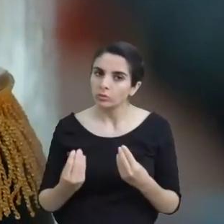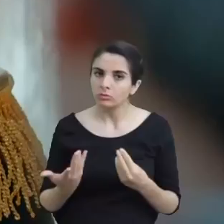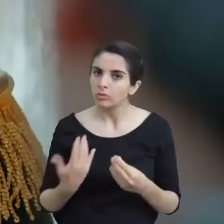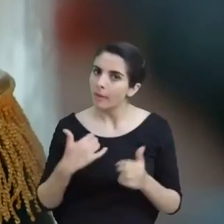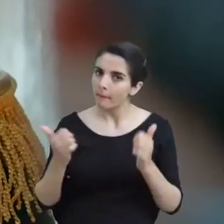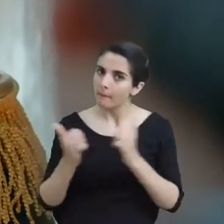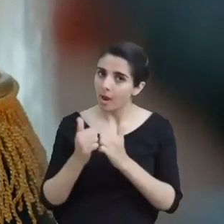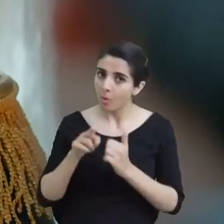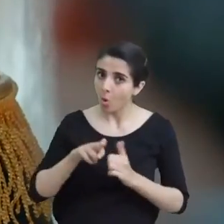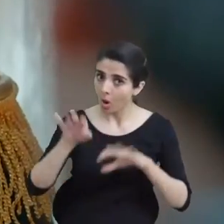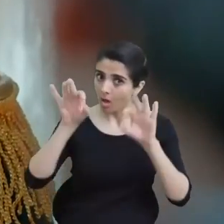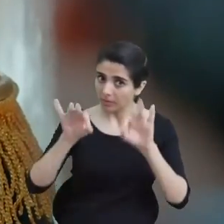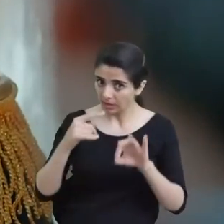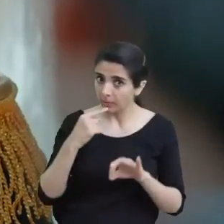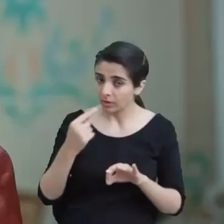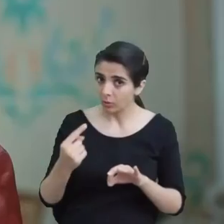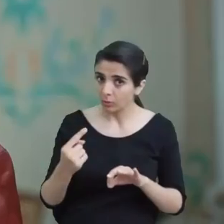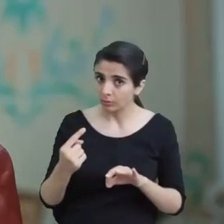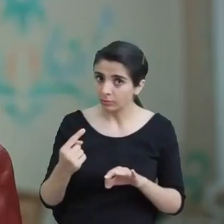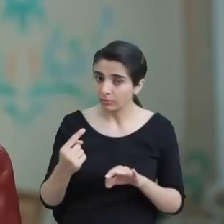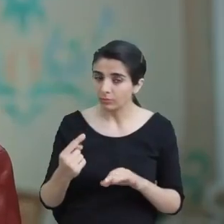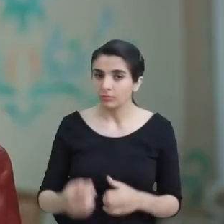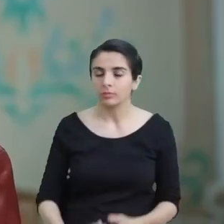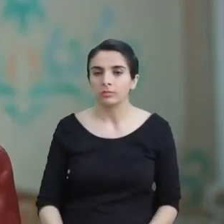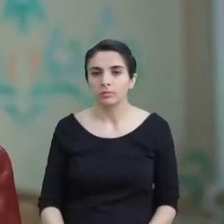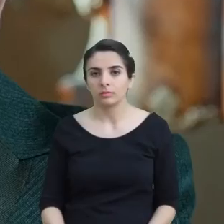O zaman birlikte bir yola çıktık diyelim.